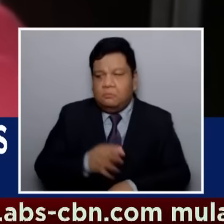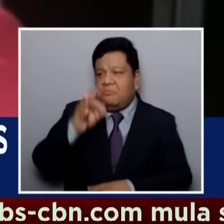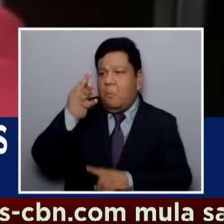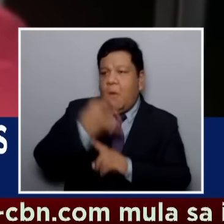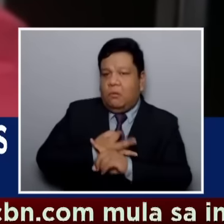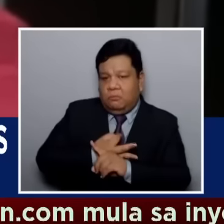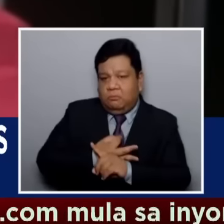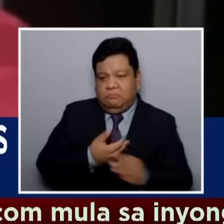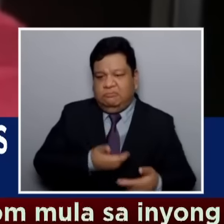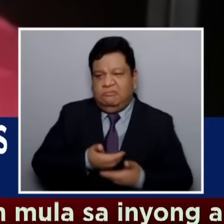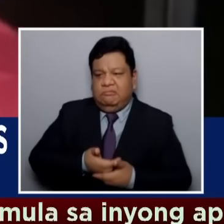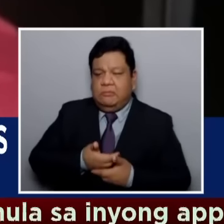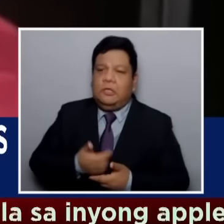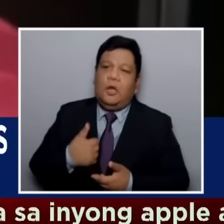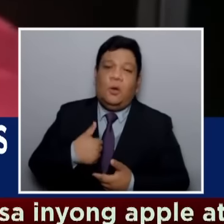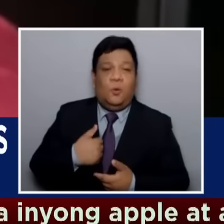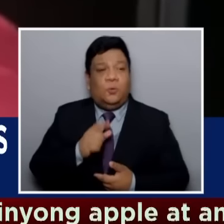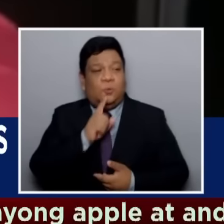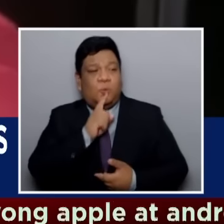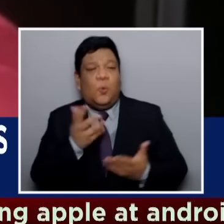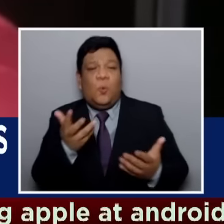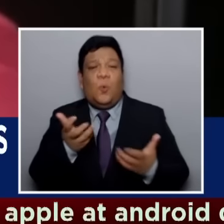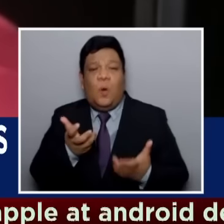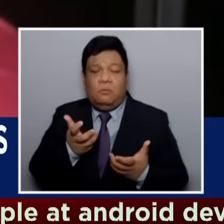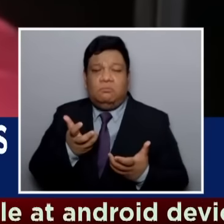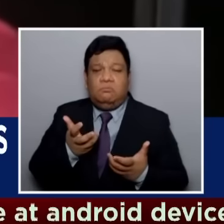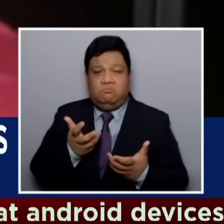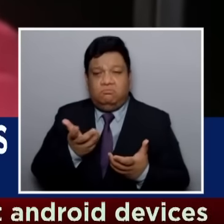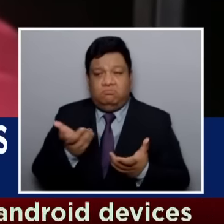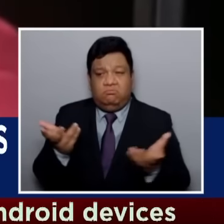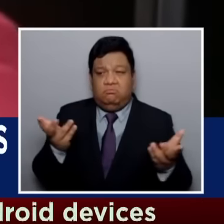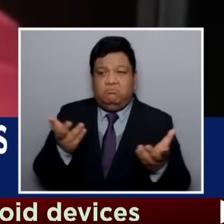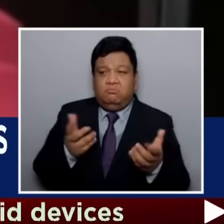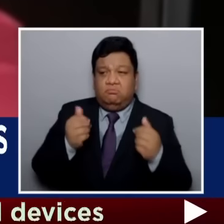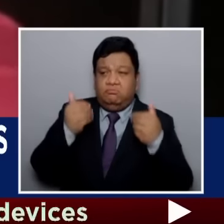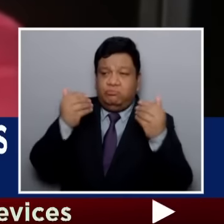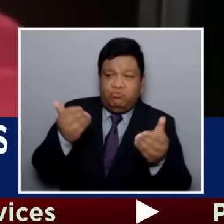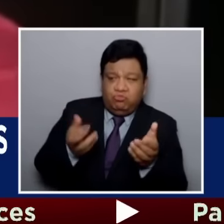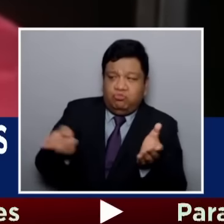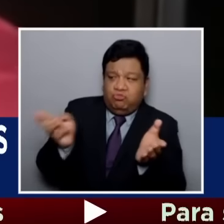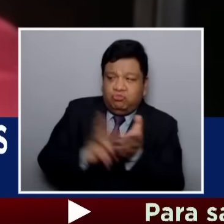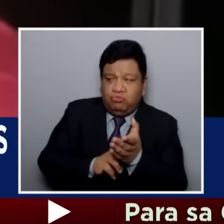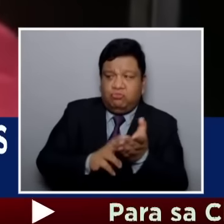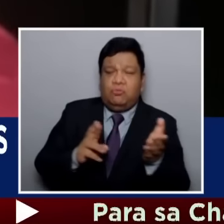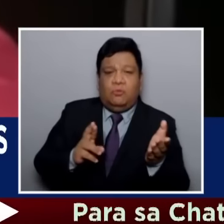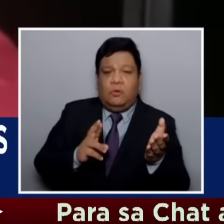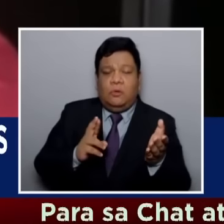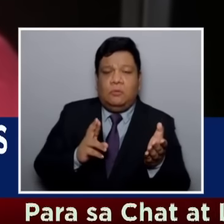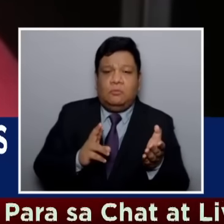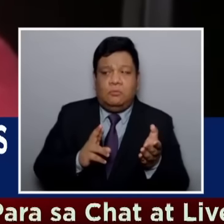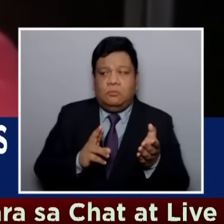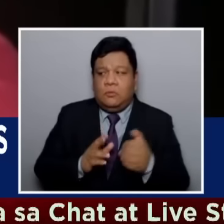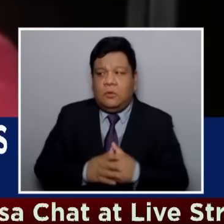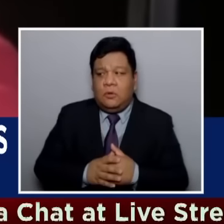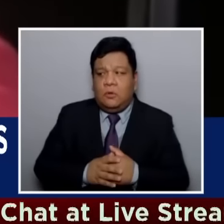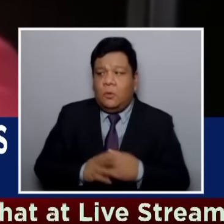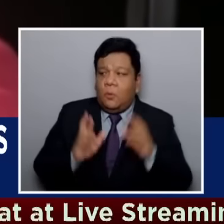po. Gusto ko lang po talagang makapagpa parehistro po pala para